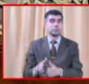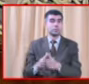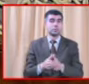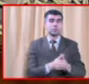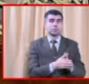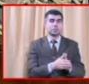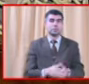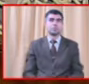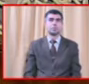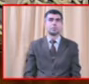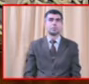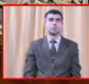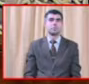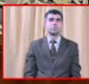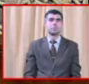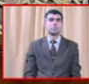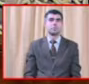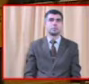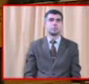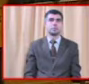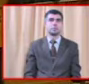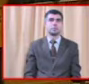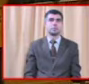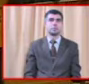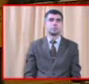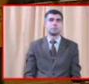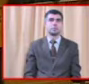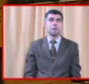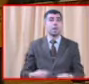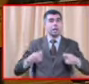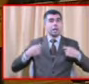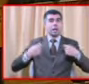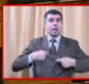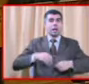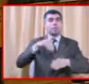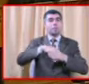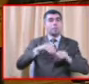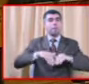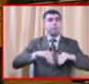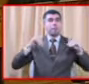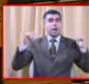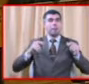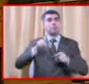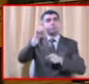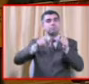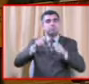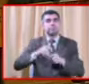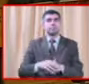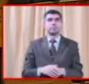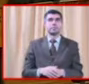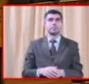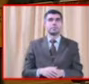تفضلي. تفضل يا سيدي النائب. السيد الرئيس، السيد الوزير المحترم، سيدات والسادة النواب. السيد الوزير،